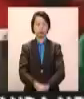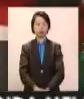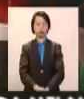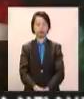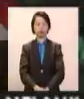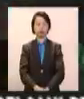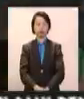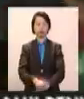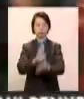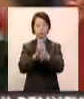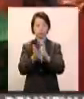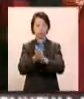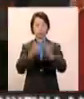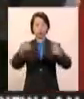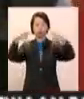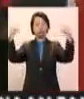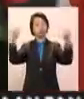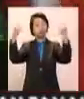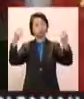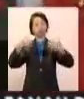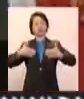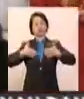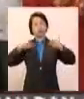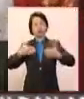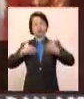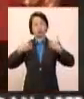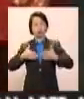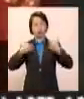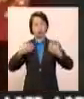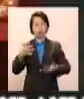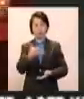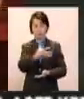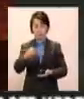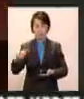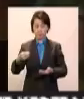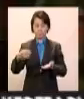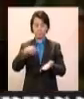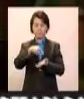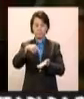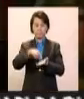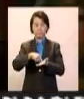So, sambutan yang meriah sekali. Dan ini